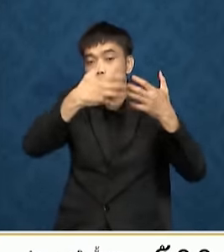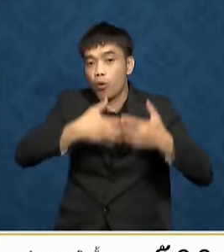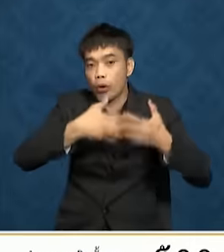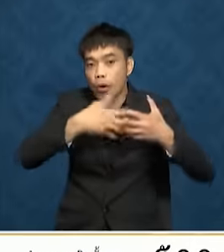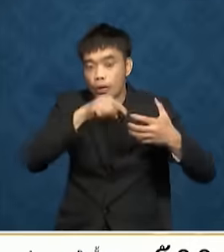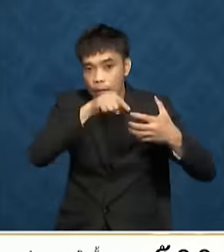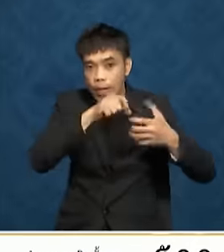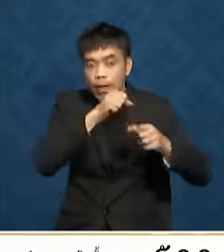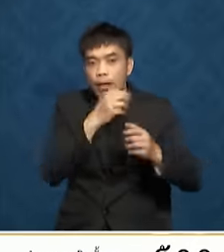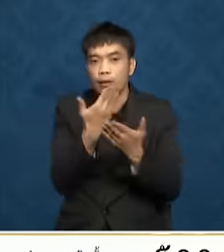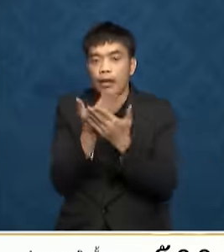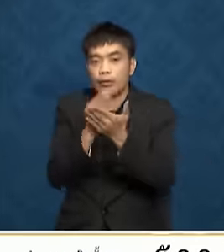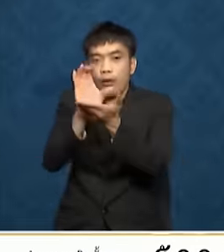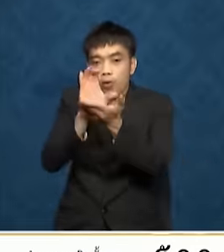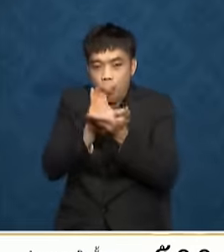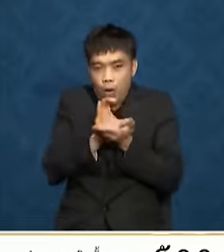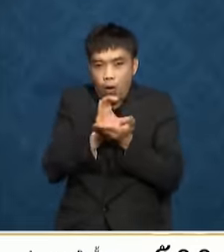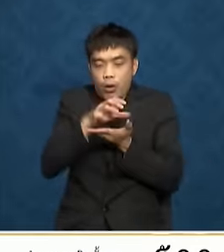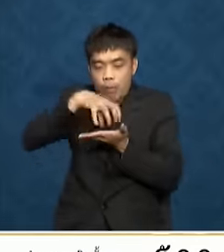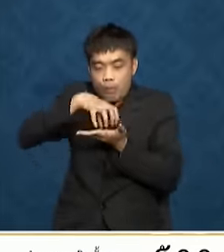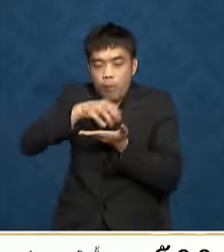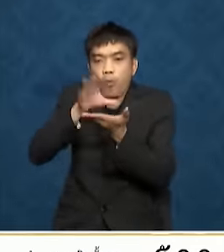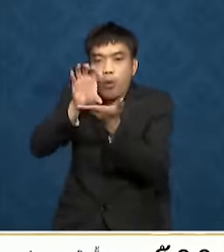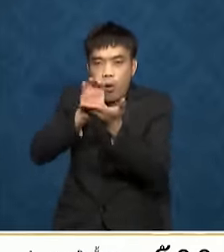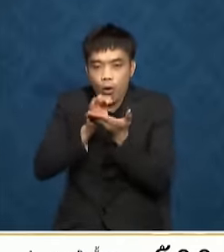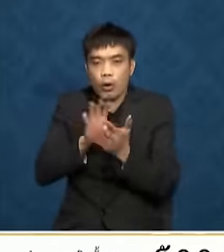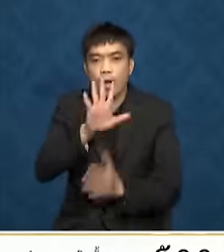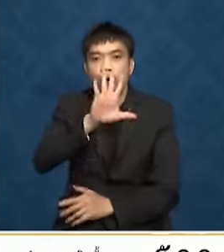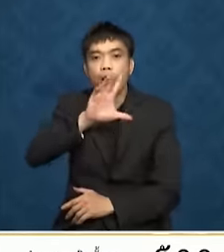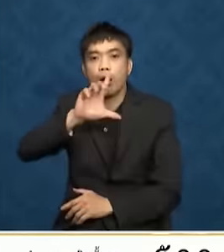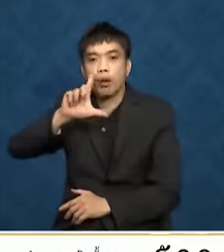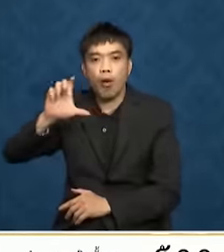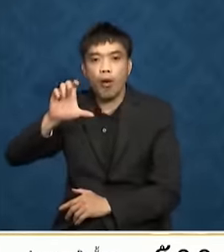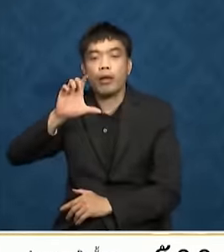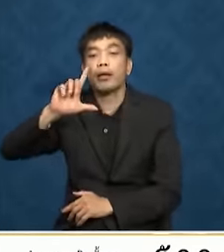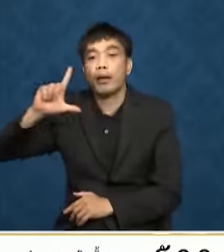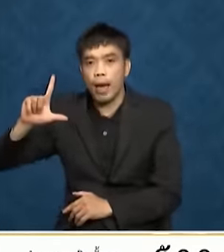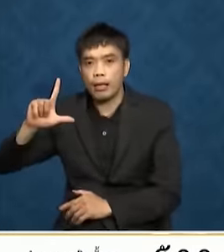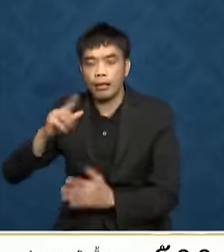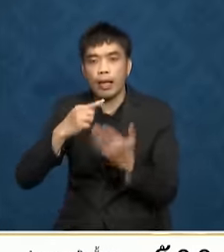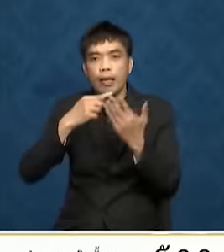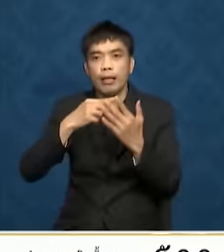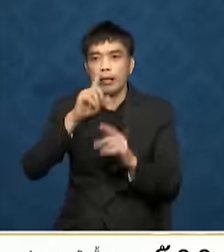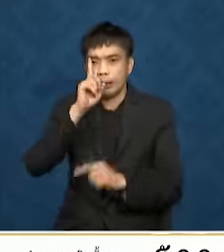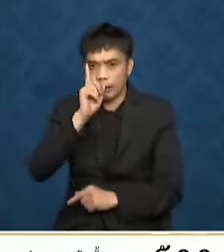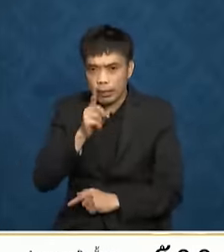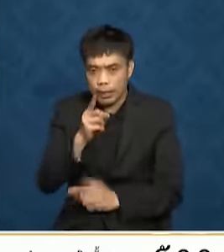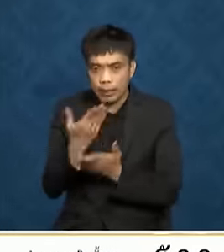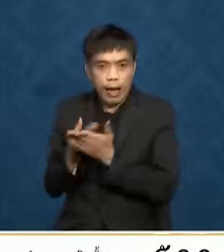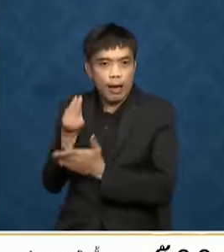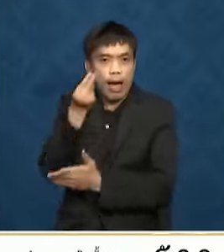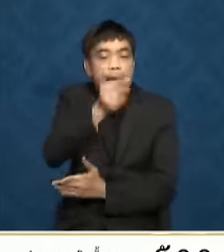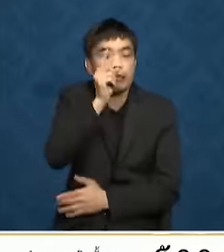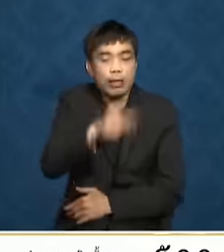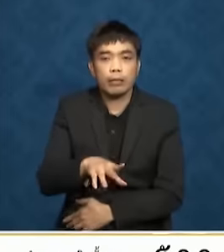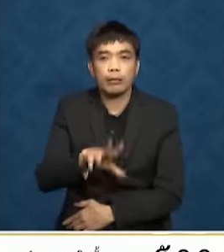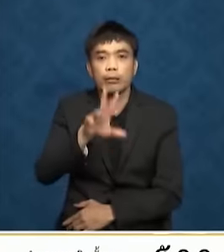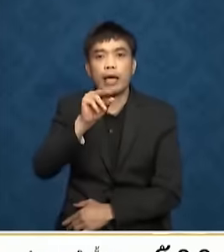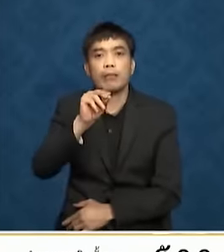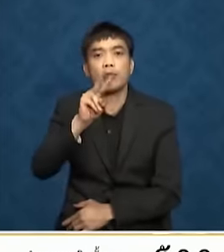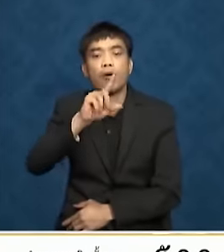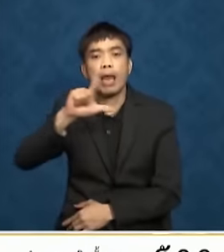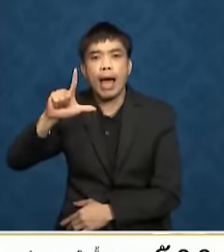งบกลาง 500กว่าล้านแต่งบประมาณปี 68มีงบให้ทั้งประเทศ 32ล้านบาทซึ่งตรงนี้